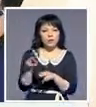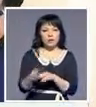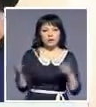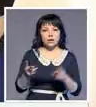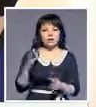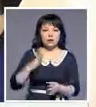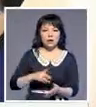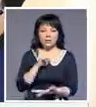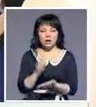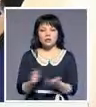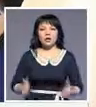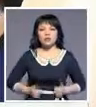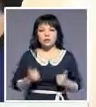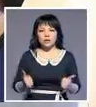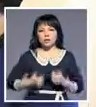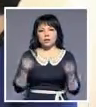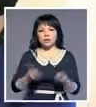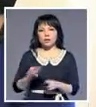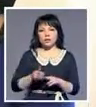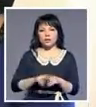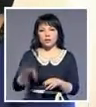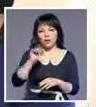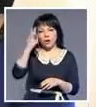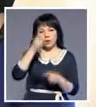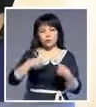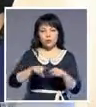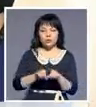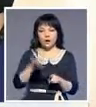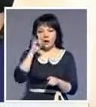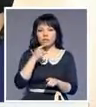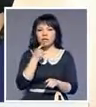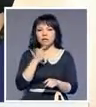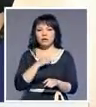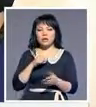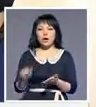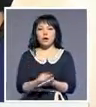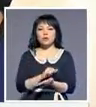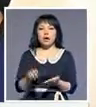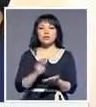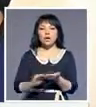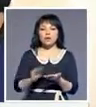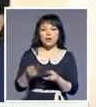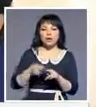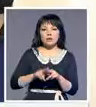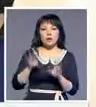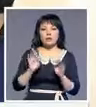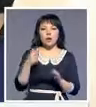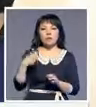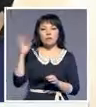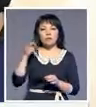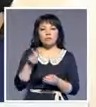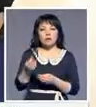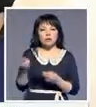соған мәжбүрлеуіміз керек, соған ынталандыруымыз керек. Мысалы, үкіметтің қаулысы бар, қазақ тілінде құжат жазған адамға 30%-ға шейін төлеу керек.